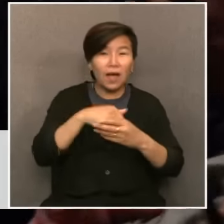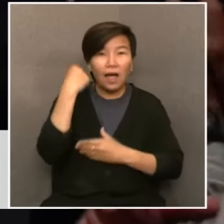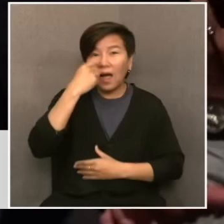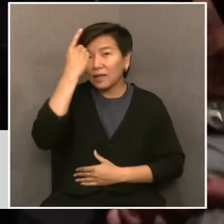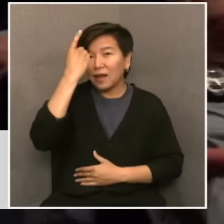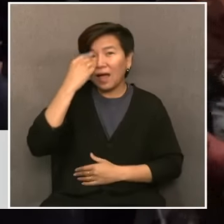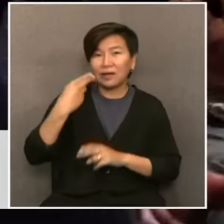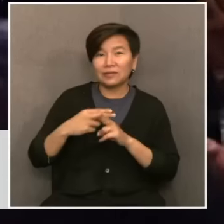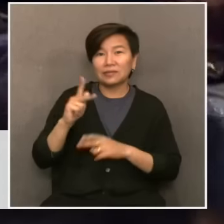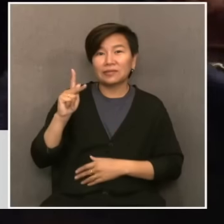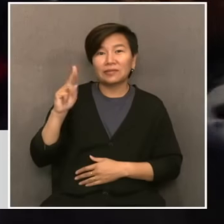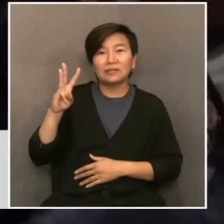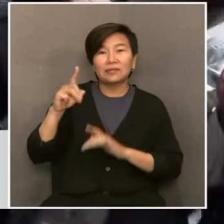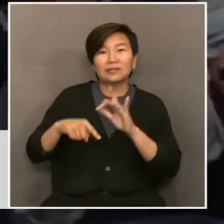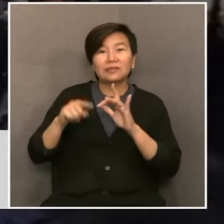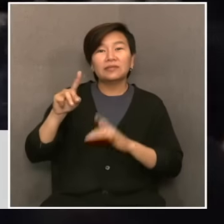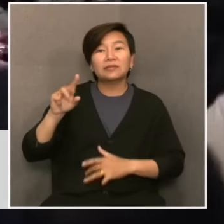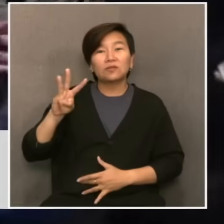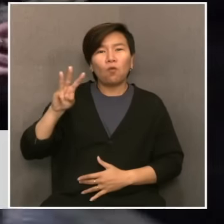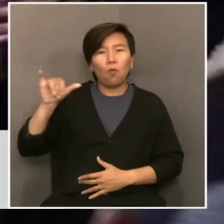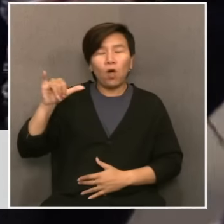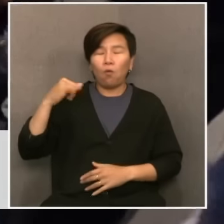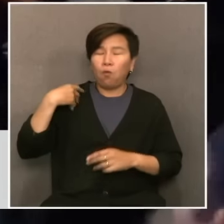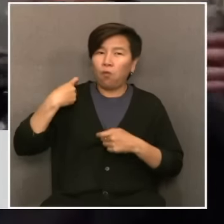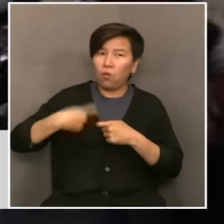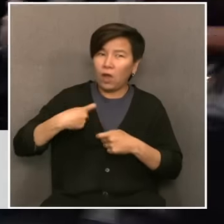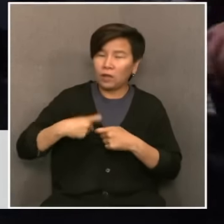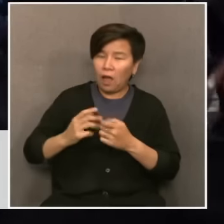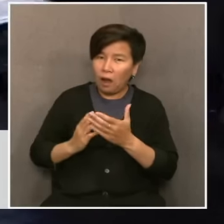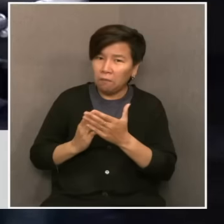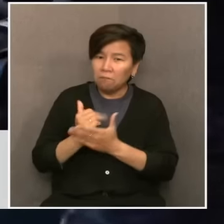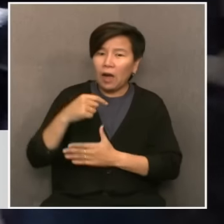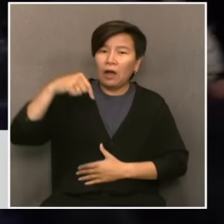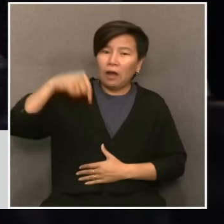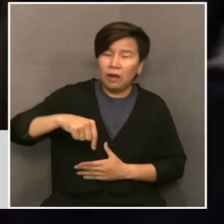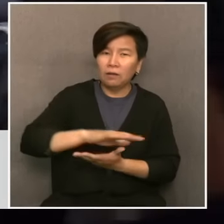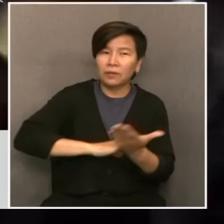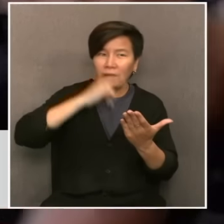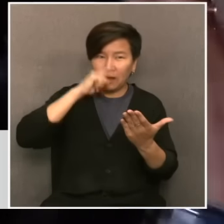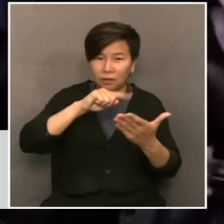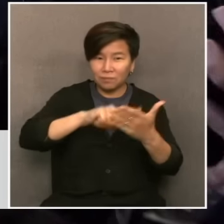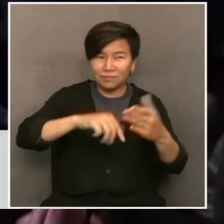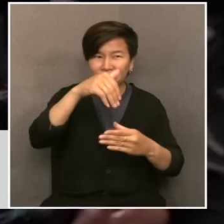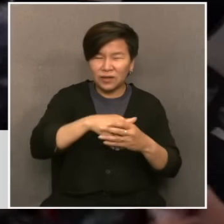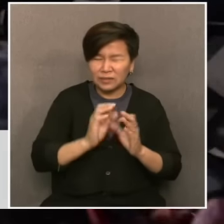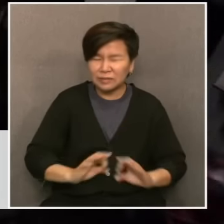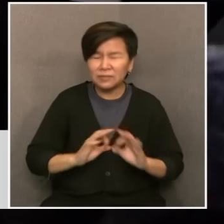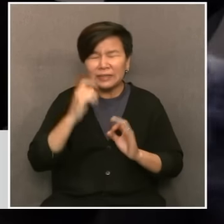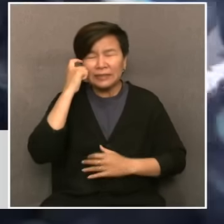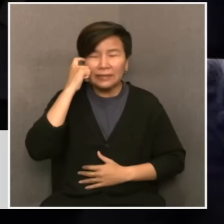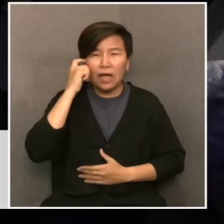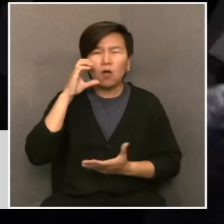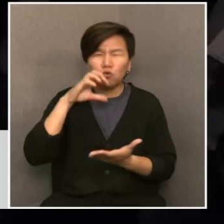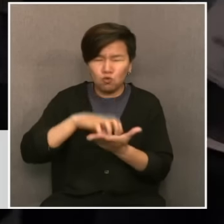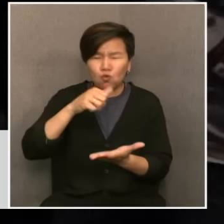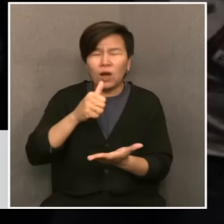อกว่ายากมากกว่าจะผ่านด่านมาถึงรอบระดับประเทศดังนั้นวันนี้จึงขึ้นอยู่กับดวงด้านทนายตั้มก็เปิดเผยนะ